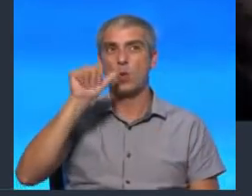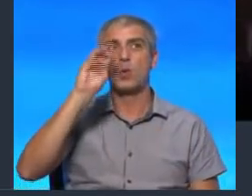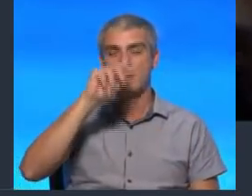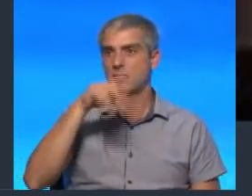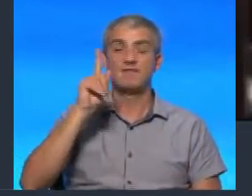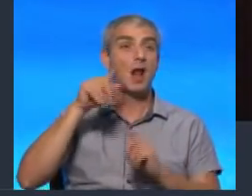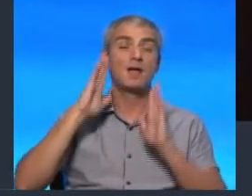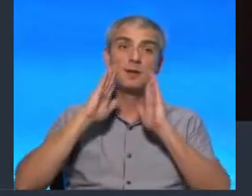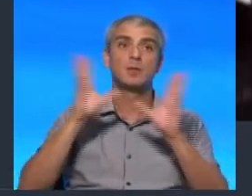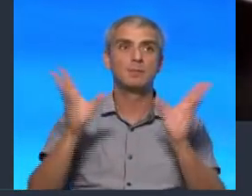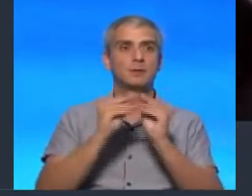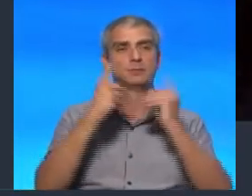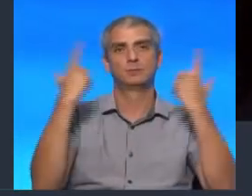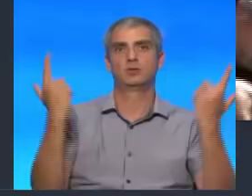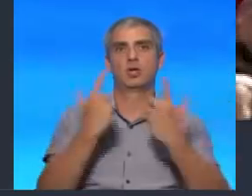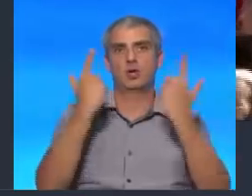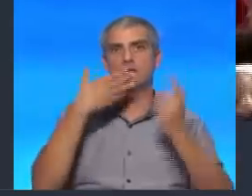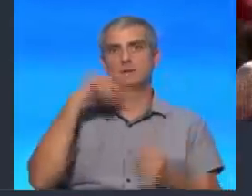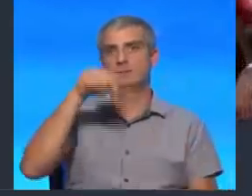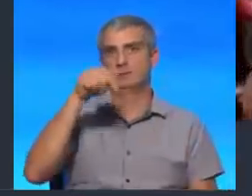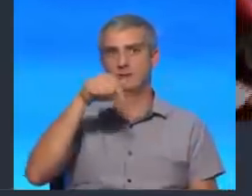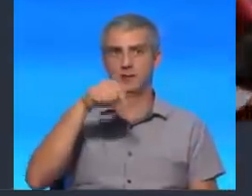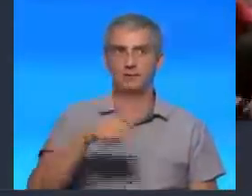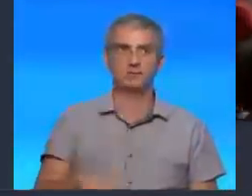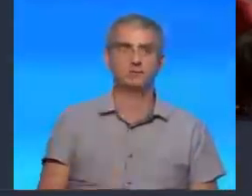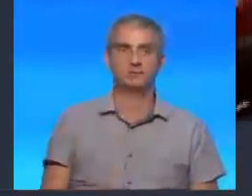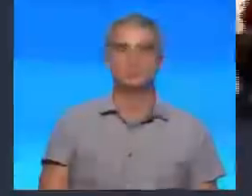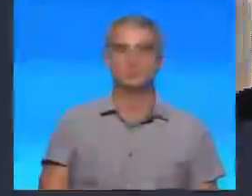איתו חוגגים כאן בארץ.